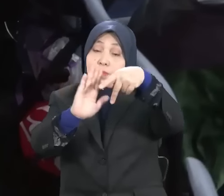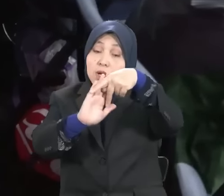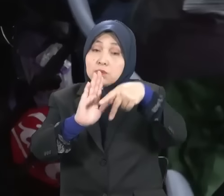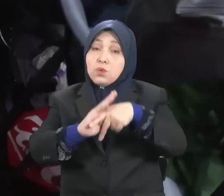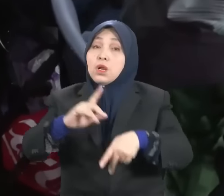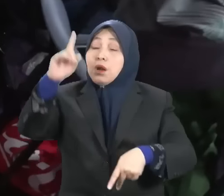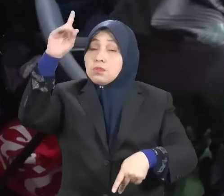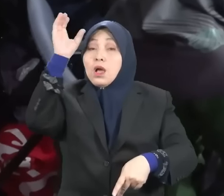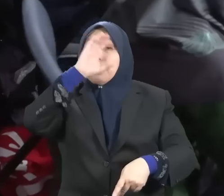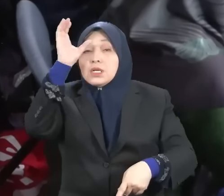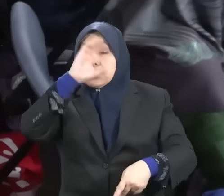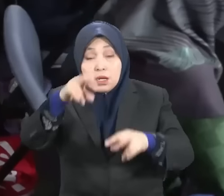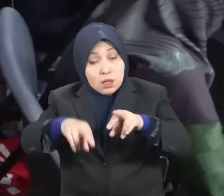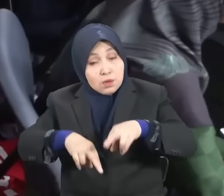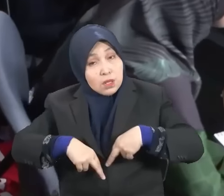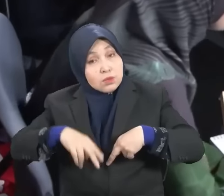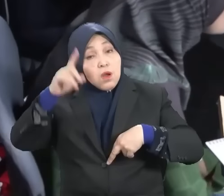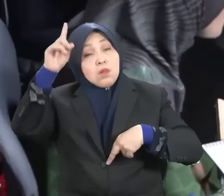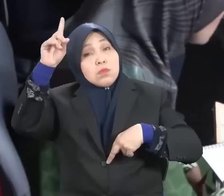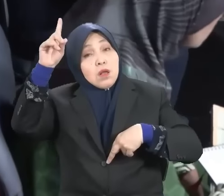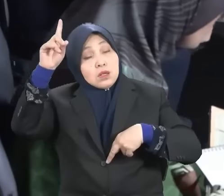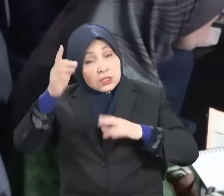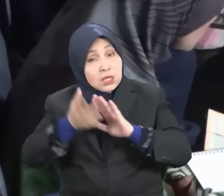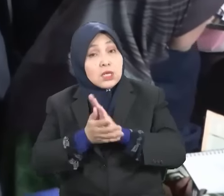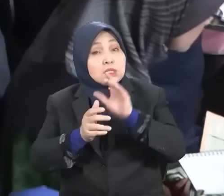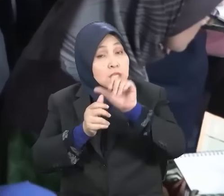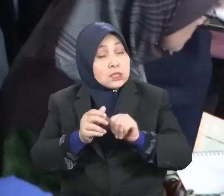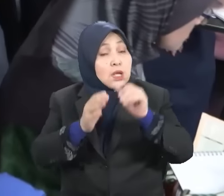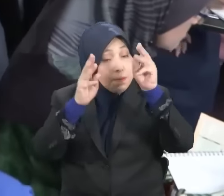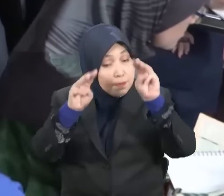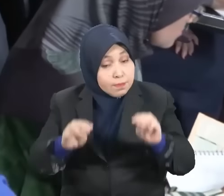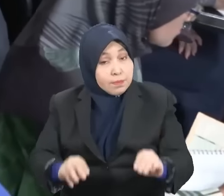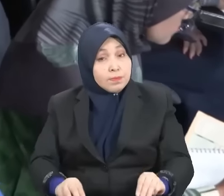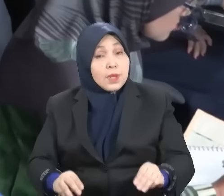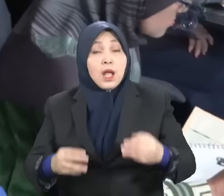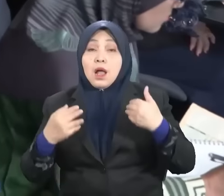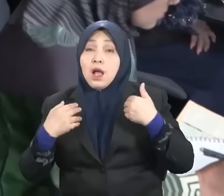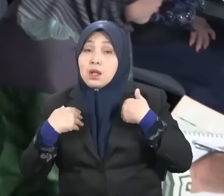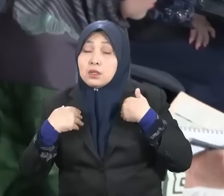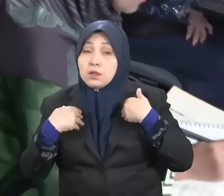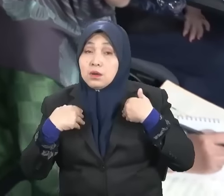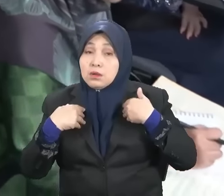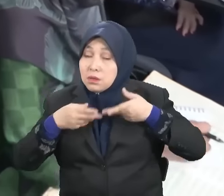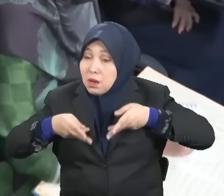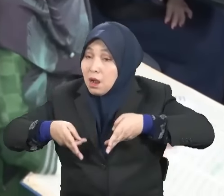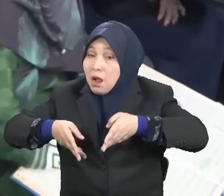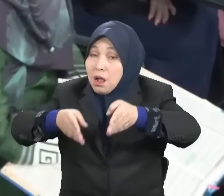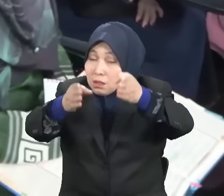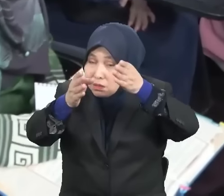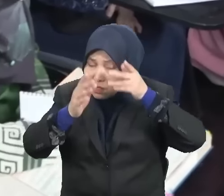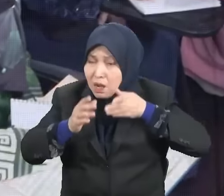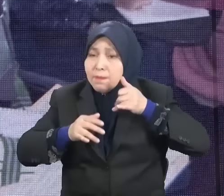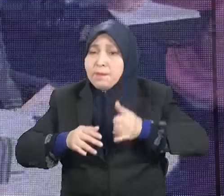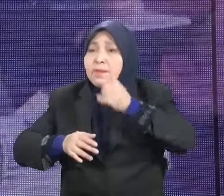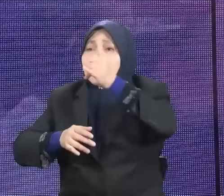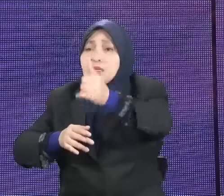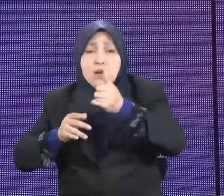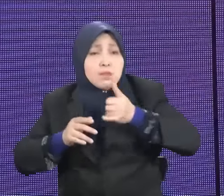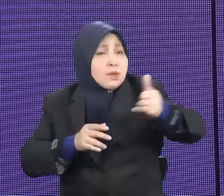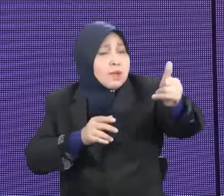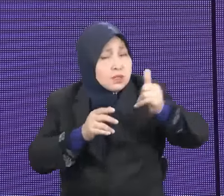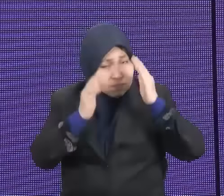mencari ridho Allah maka bagi setiap orang ada 7 yang tertentu ya yang tertentu yang